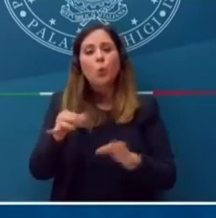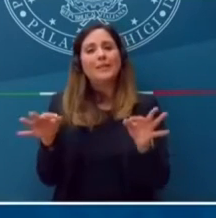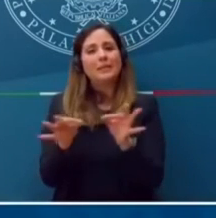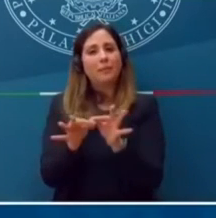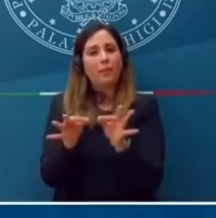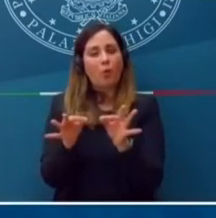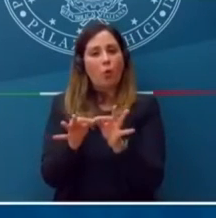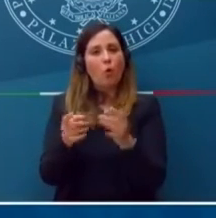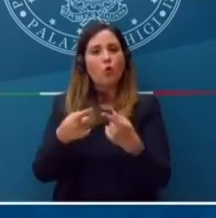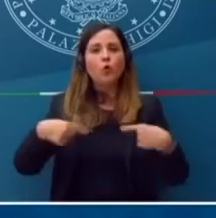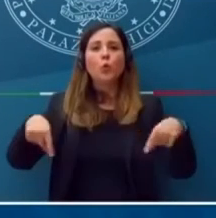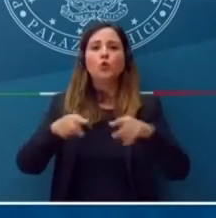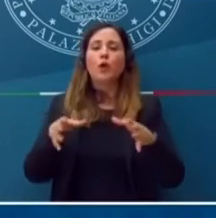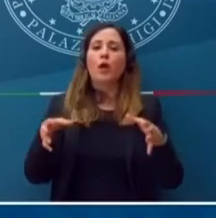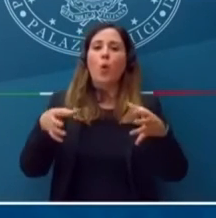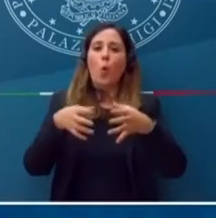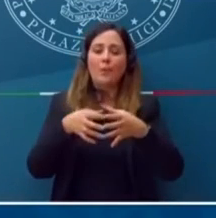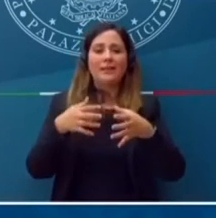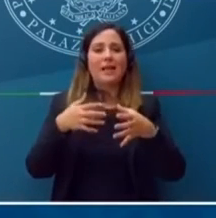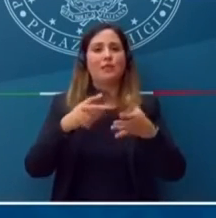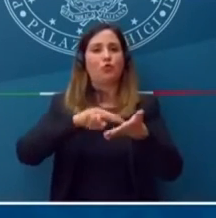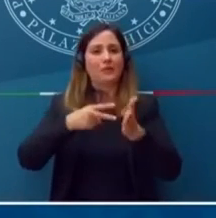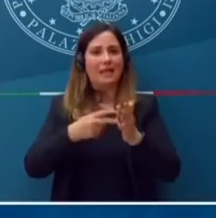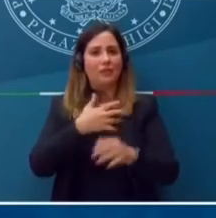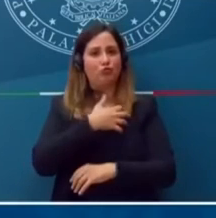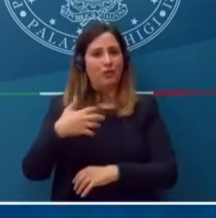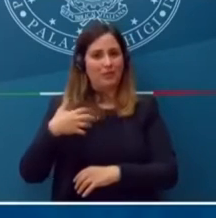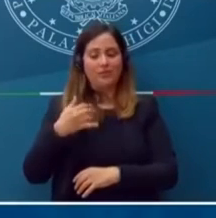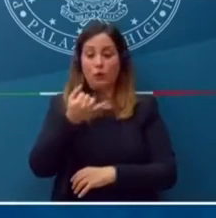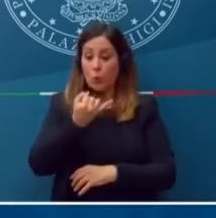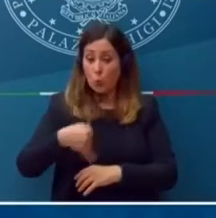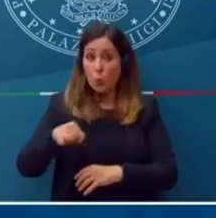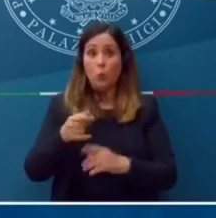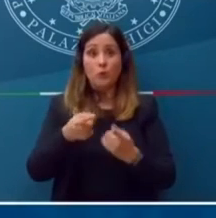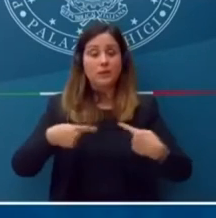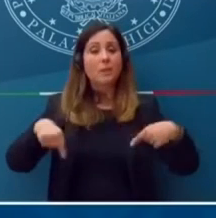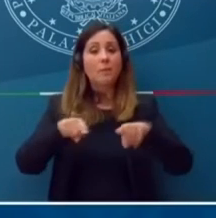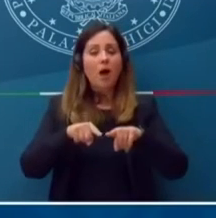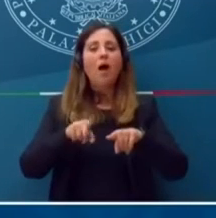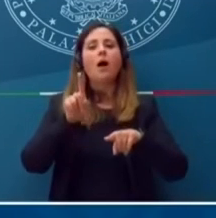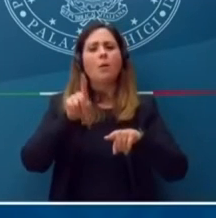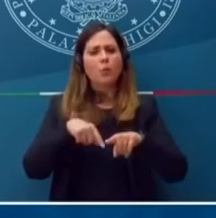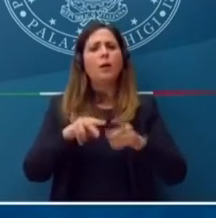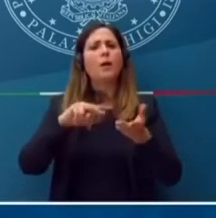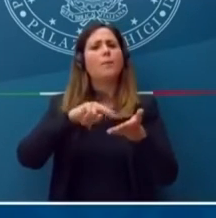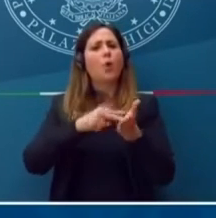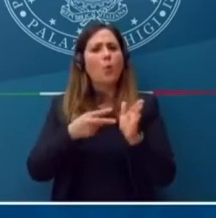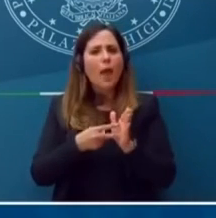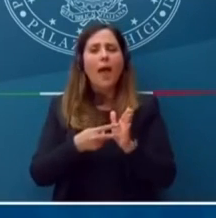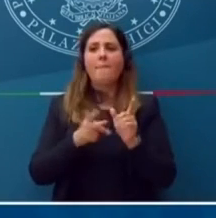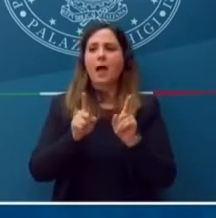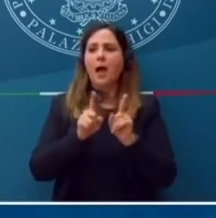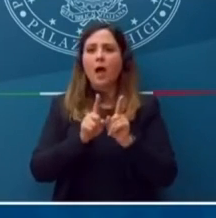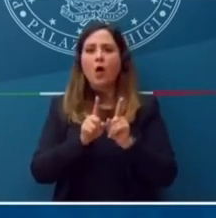del Comitato Tecnico Scientifico è stato affrontato anche il problema del distanziamento